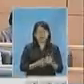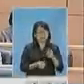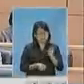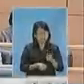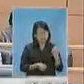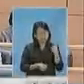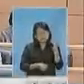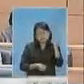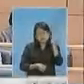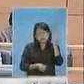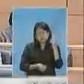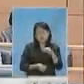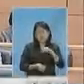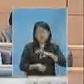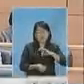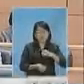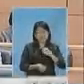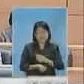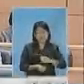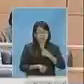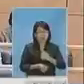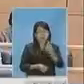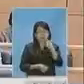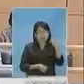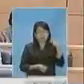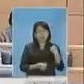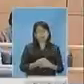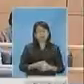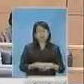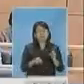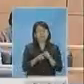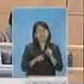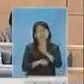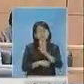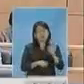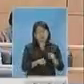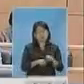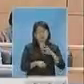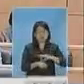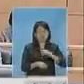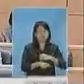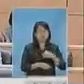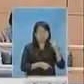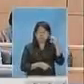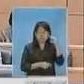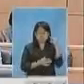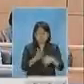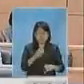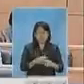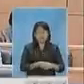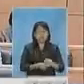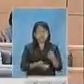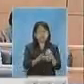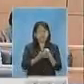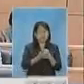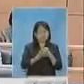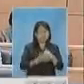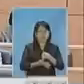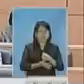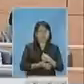ใจพวกผมอยู่เขาอาจจะรู้สึกผิดหวังกับนายณัฐวุฒิใเเกื้ออยู่แต่ผมก็